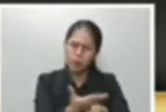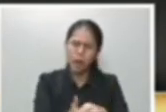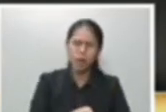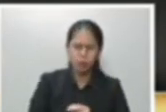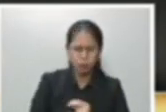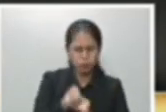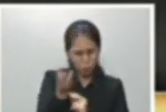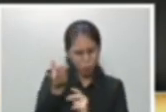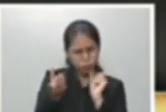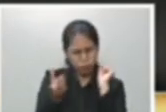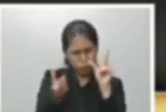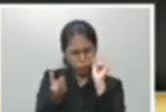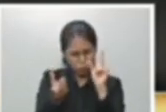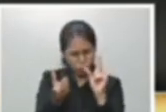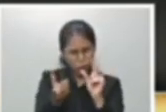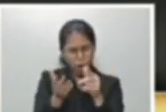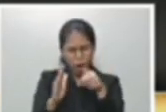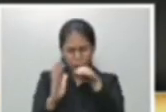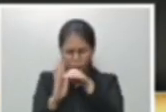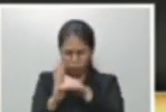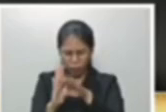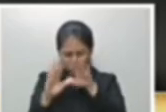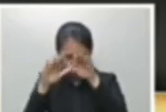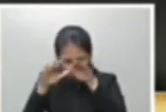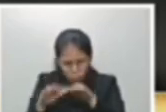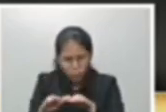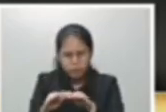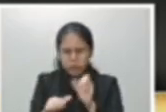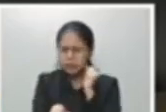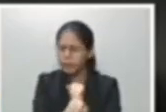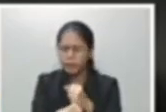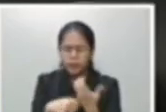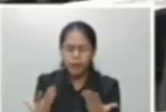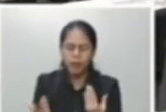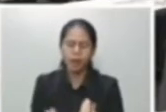นนั้นเร่งให้เกิดประโยชน์กับประชาชนได้อย่างไรครับขอบพระคุณมากท่านประธานครับ ครับ